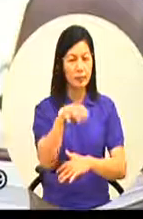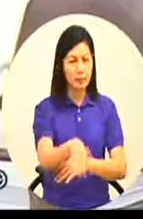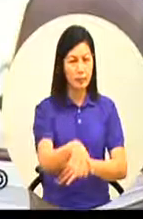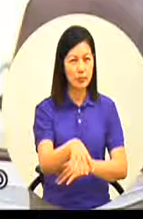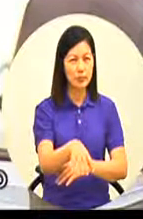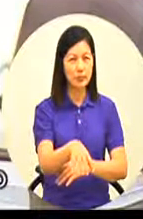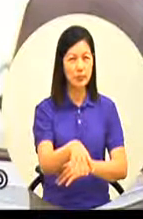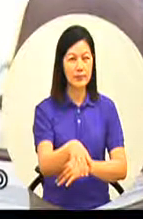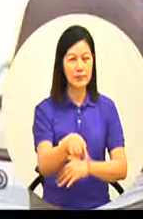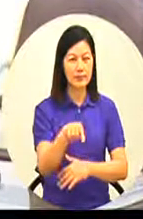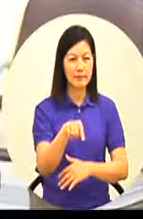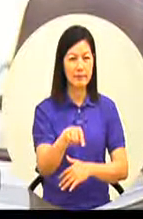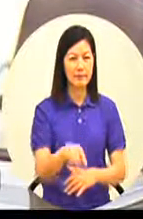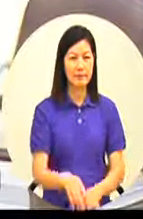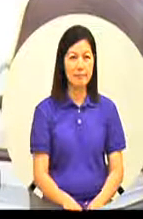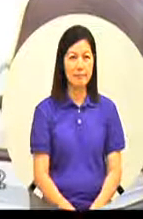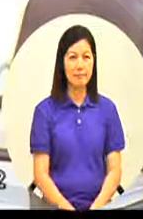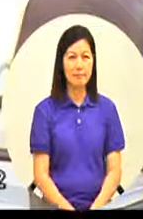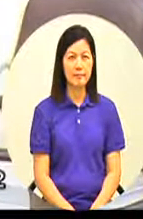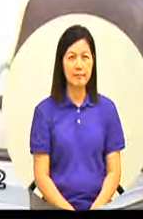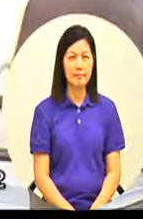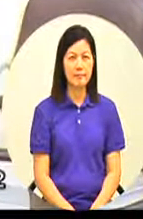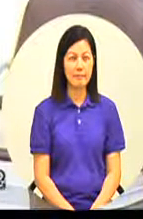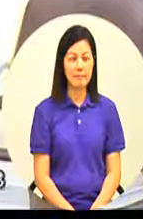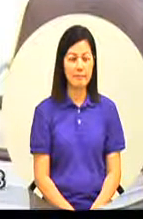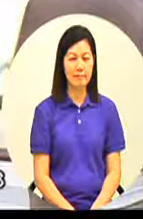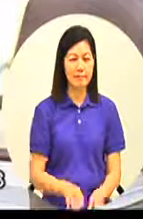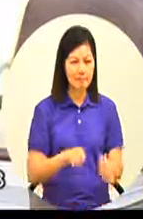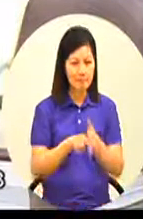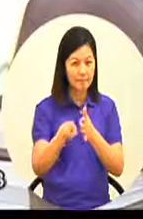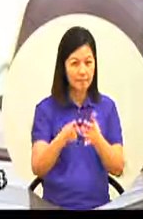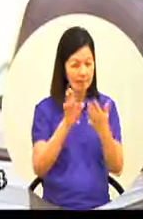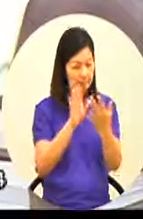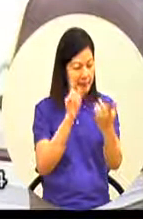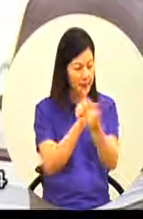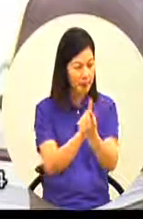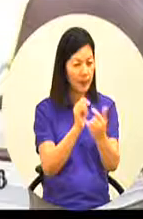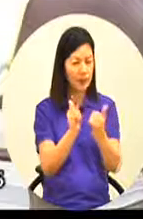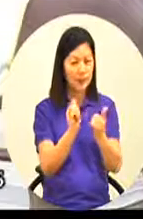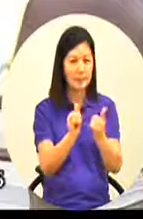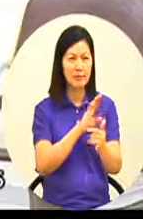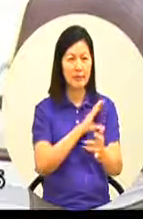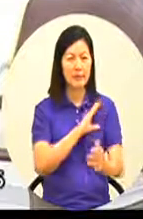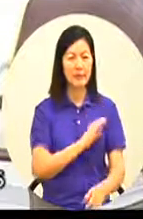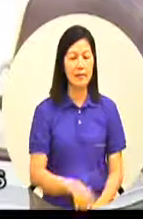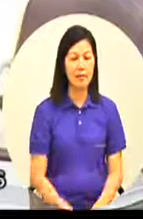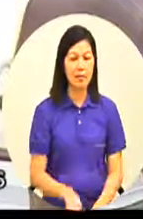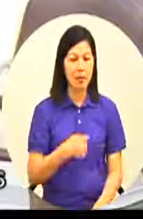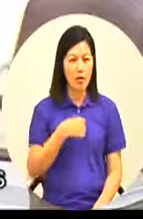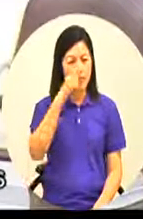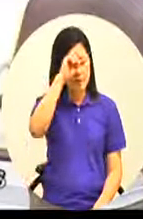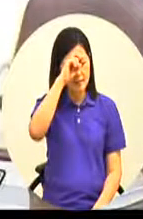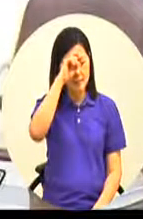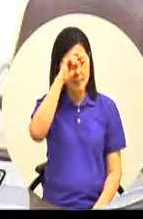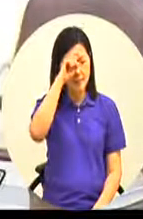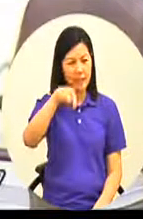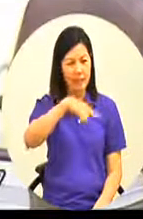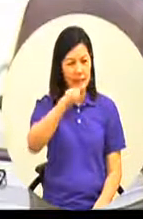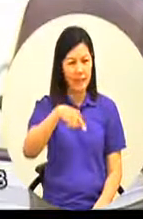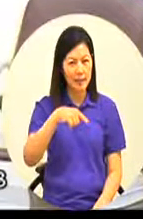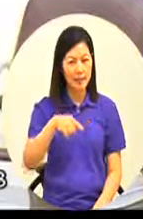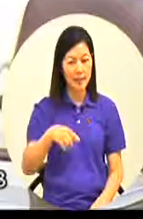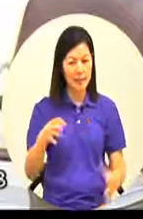所，直接面对的是我们的民众、哦啊、所以我们也期待大家一起来响应地